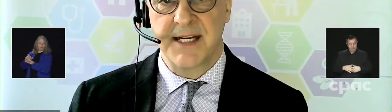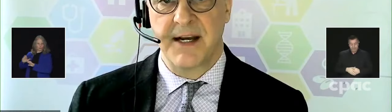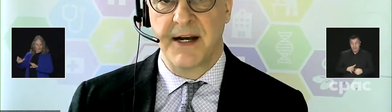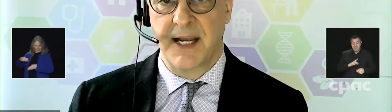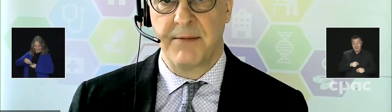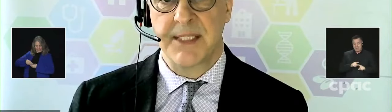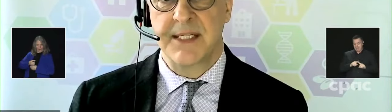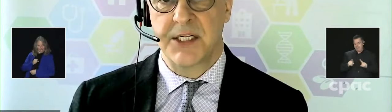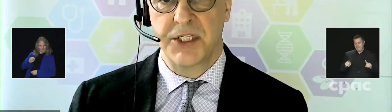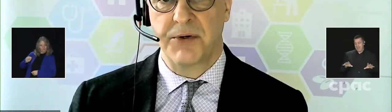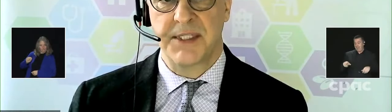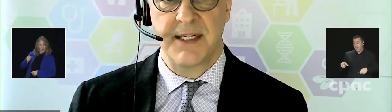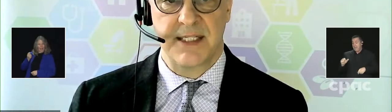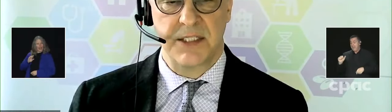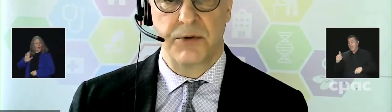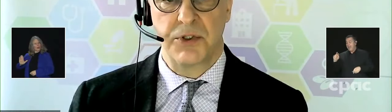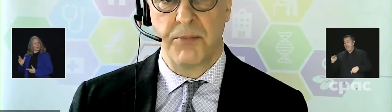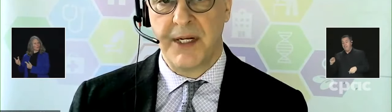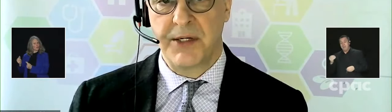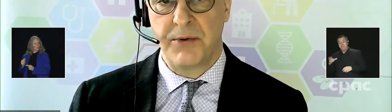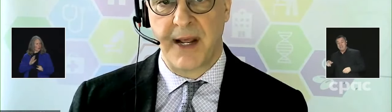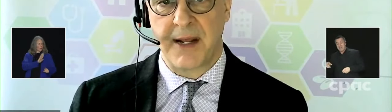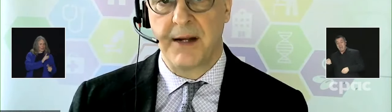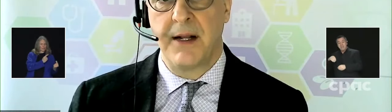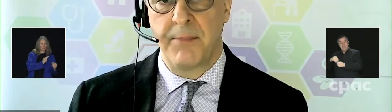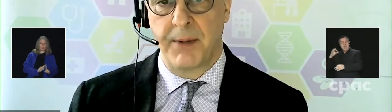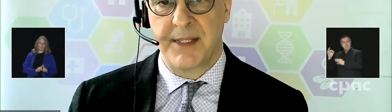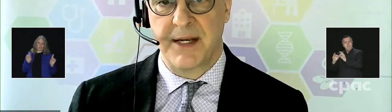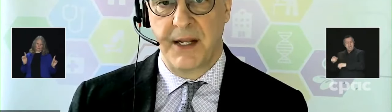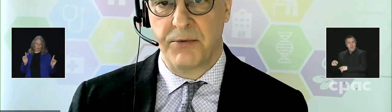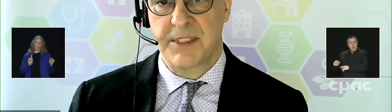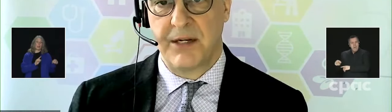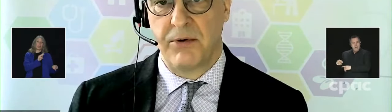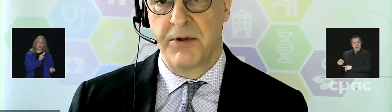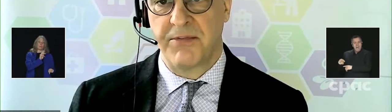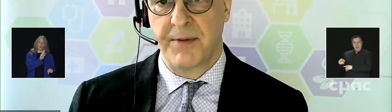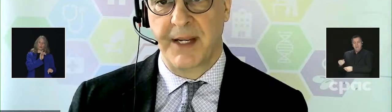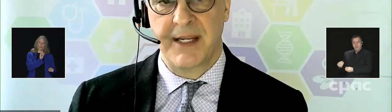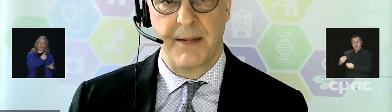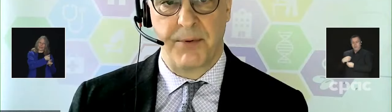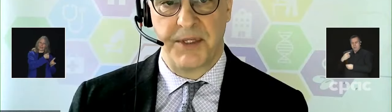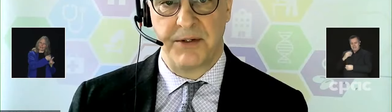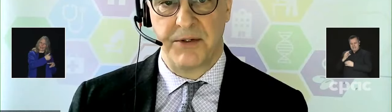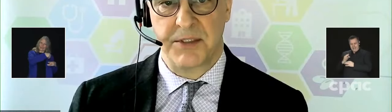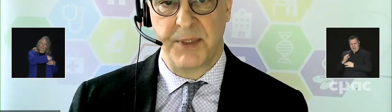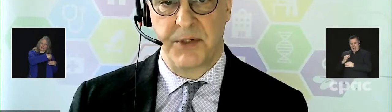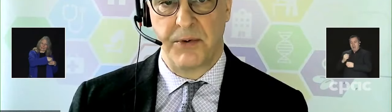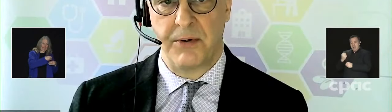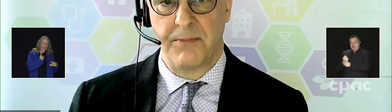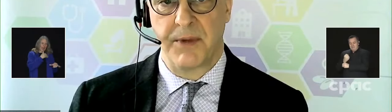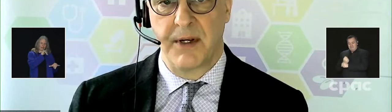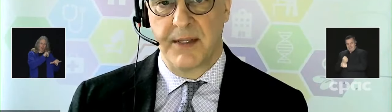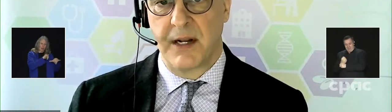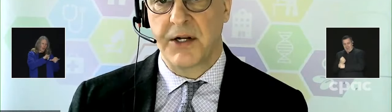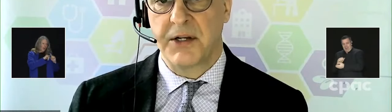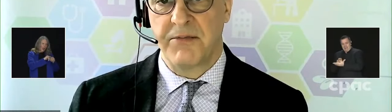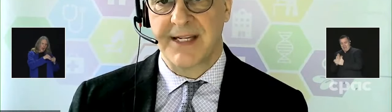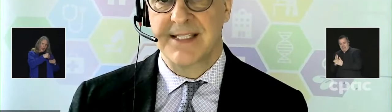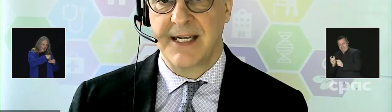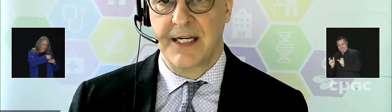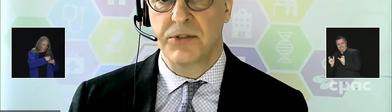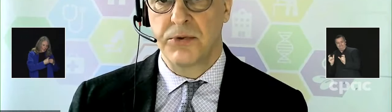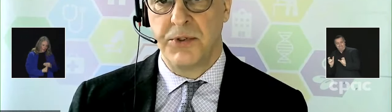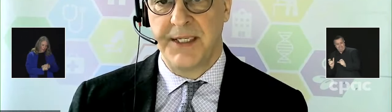Les vaccins à ARN messager contiennent des instructions moléculaires permettant à nos cellules de fabriquer la protéine de spécule. Dans le